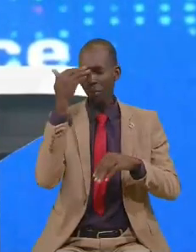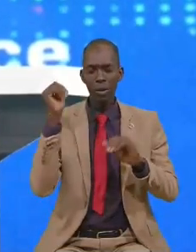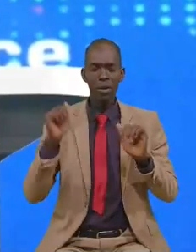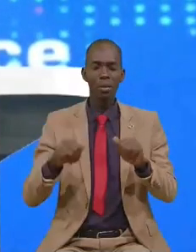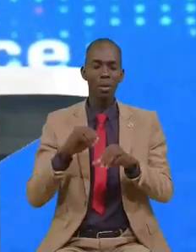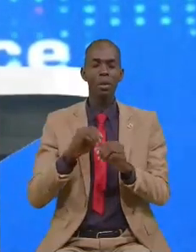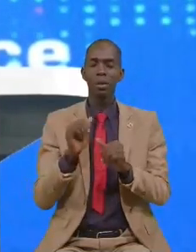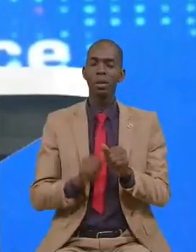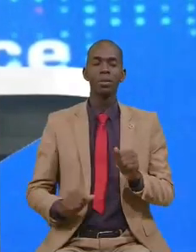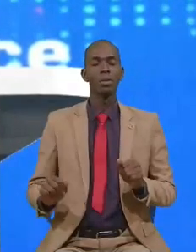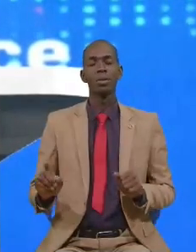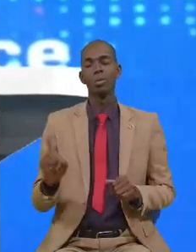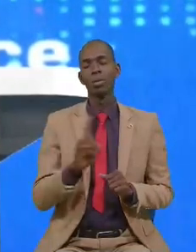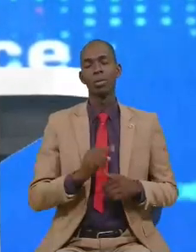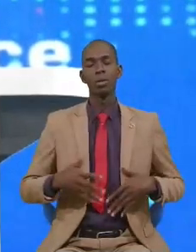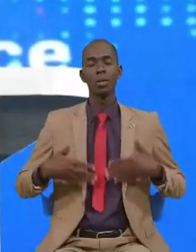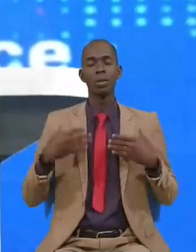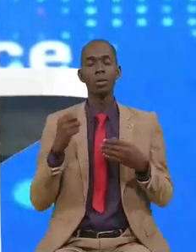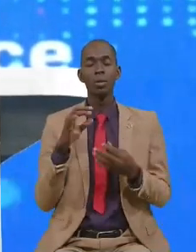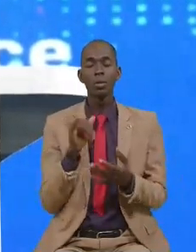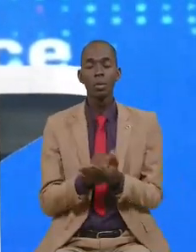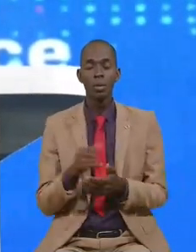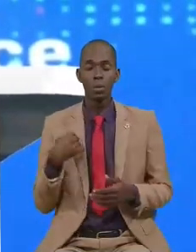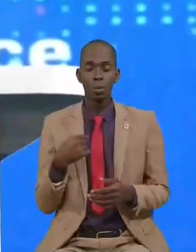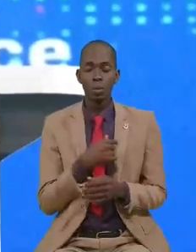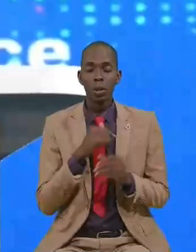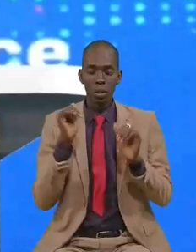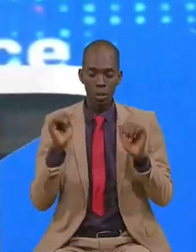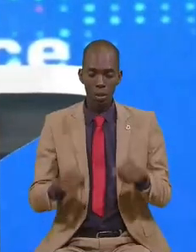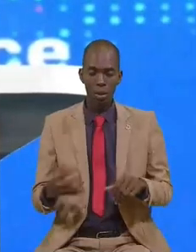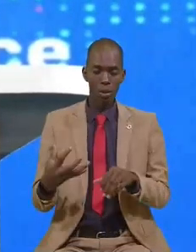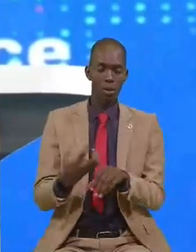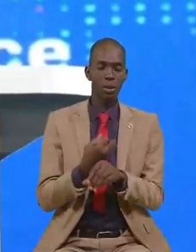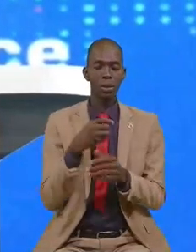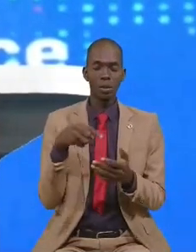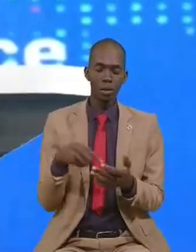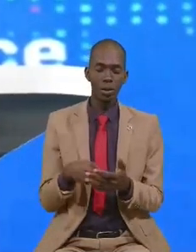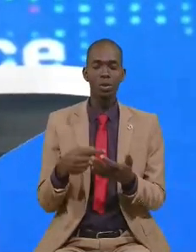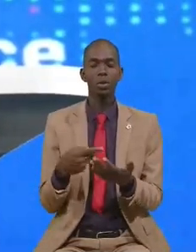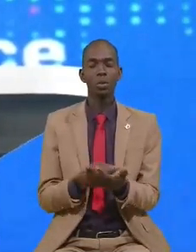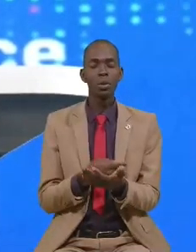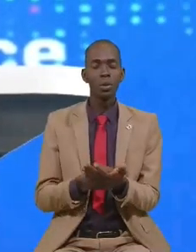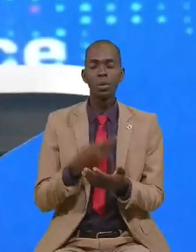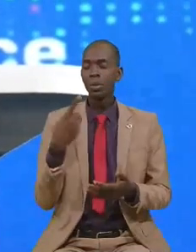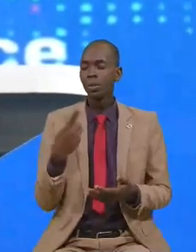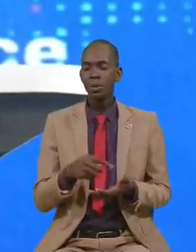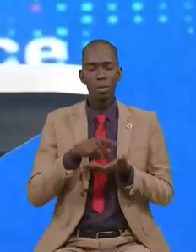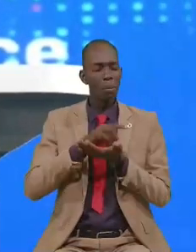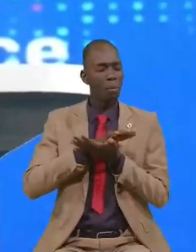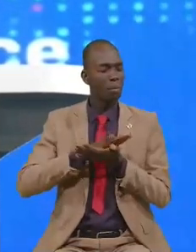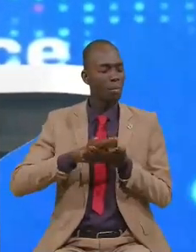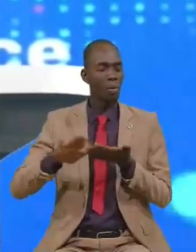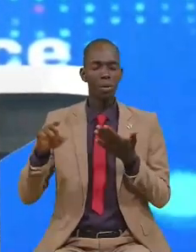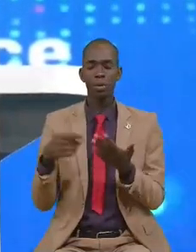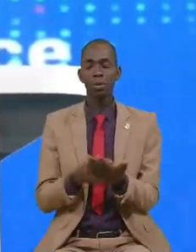vie. Pour que nous puissions porter cet évangile, l'évangile pur,